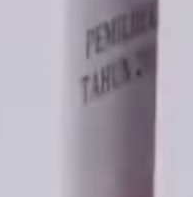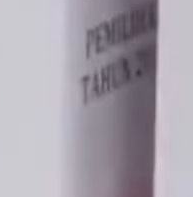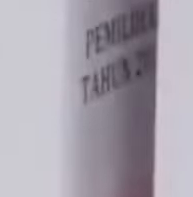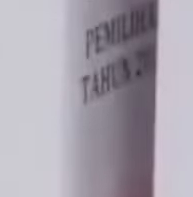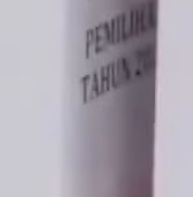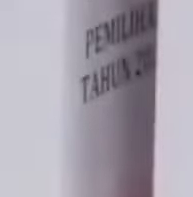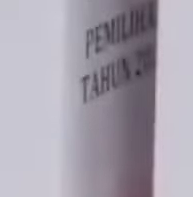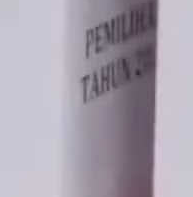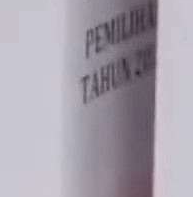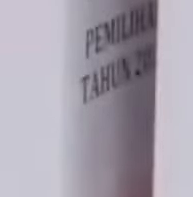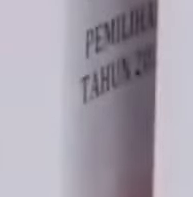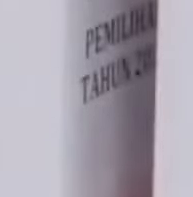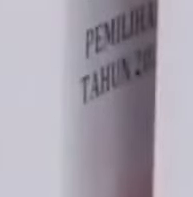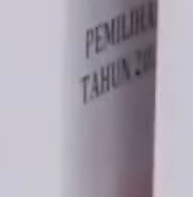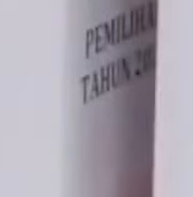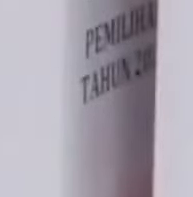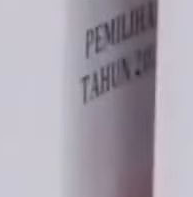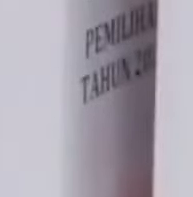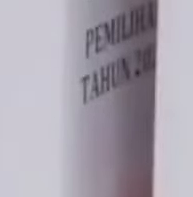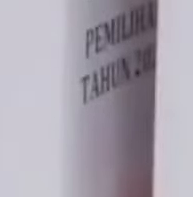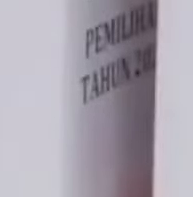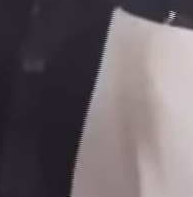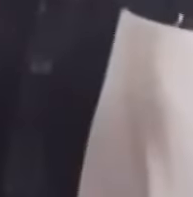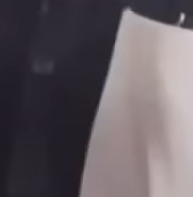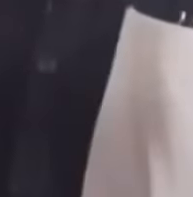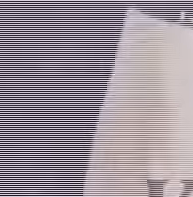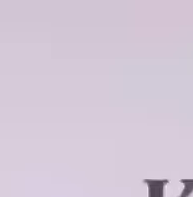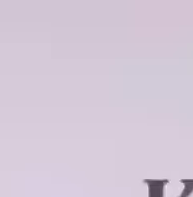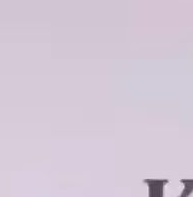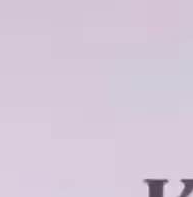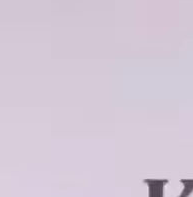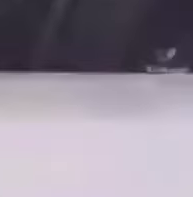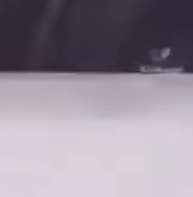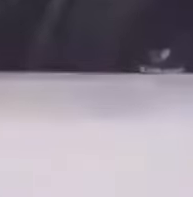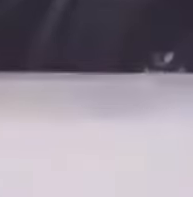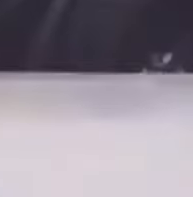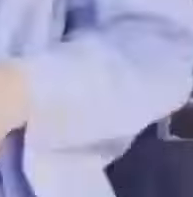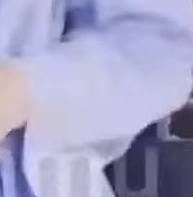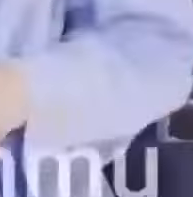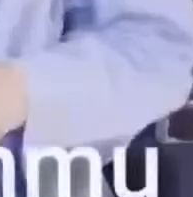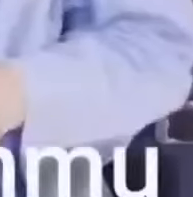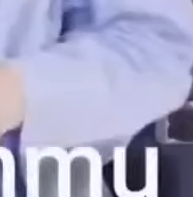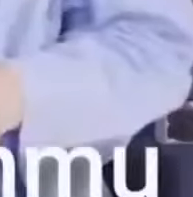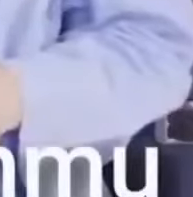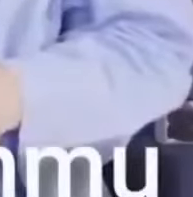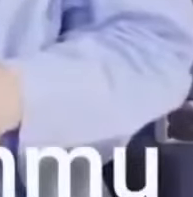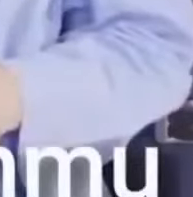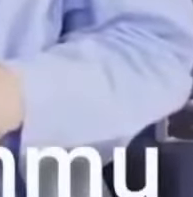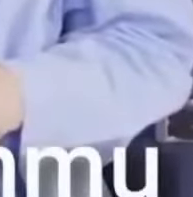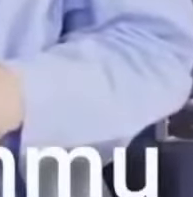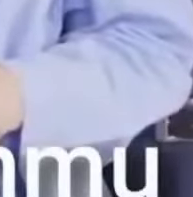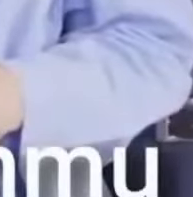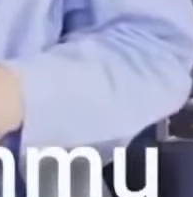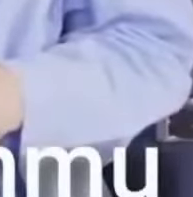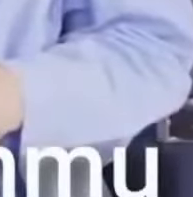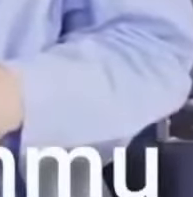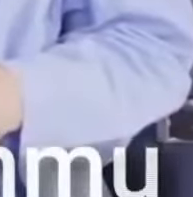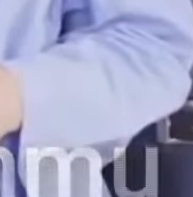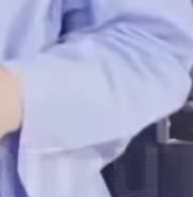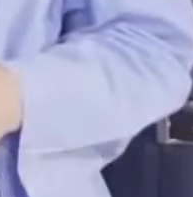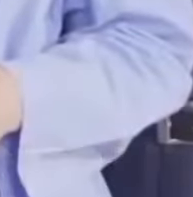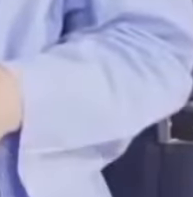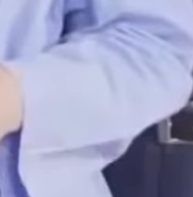Kita punya kekuatan. Dengan satu suara, kita bisa menentukan arah masa depan Jawa Barat. Datang ke TPS, pilih pemimpin yang